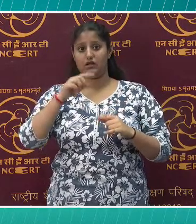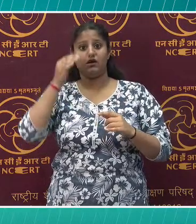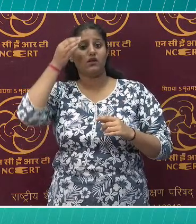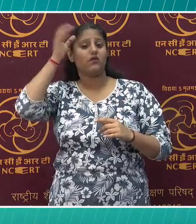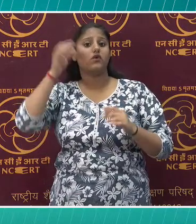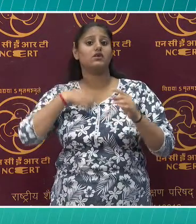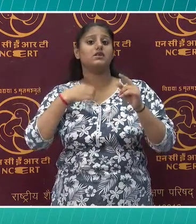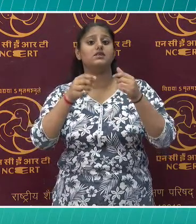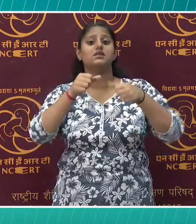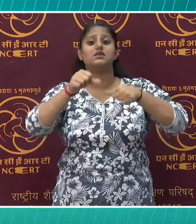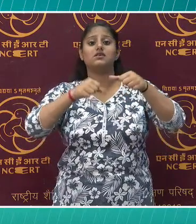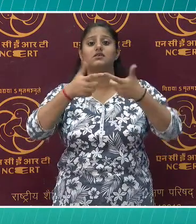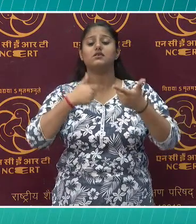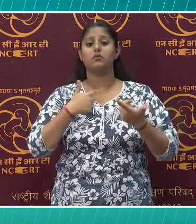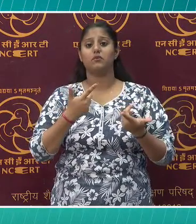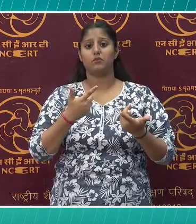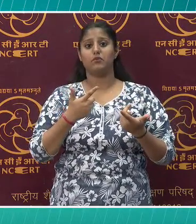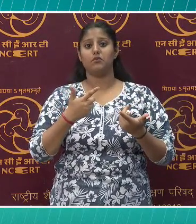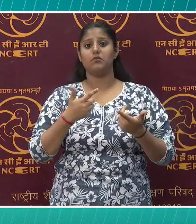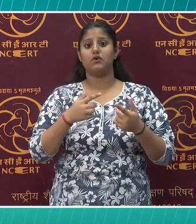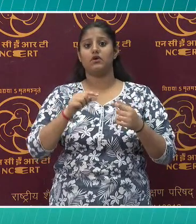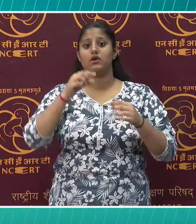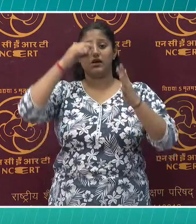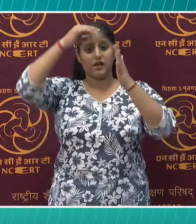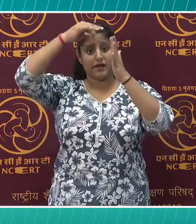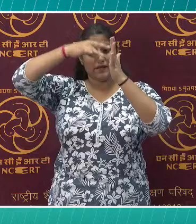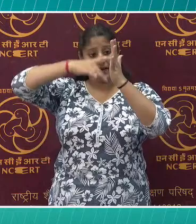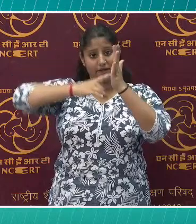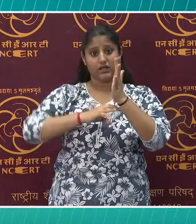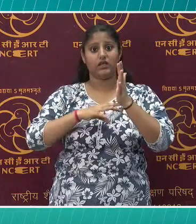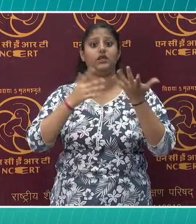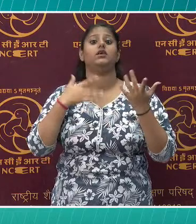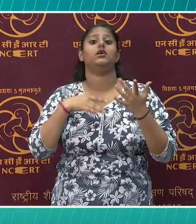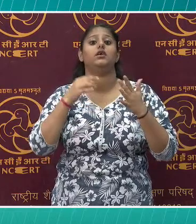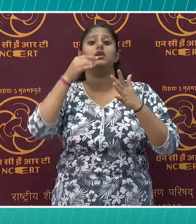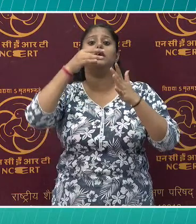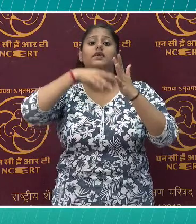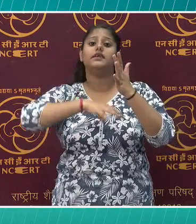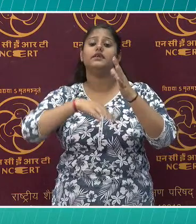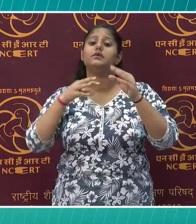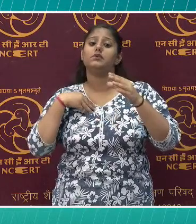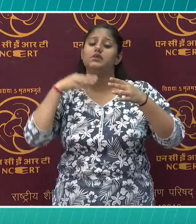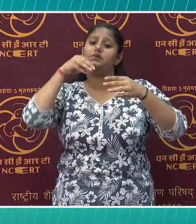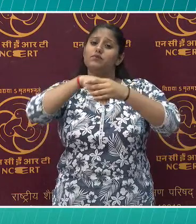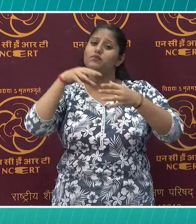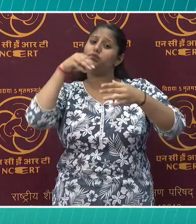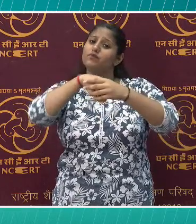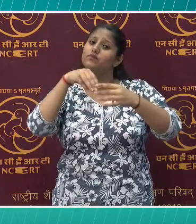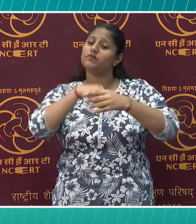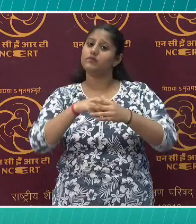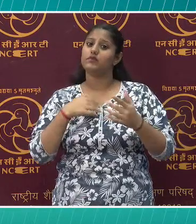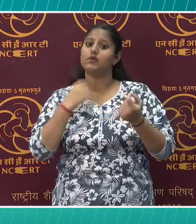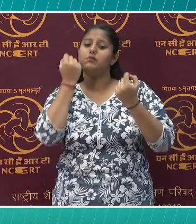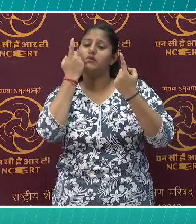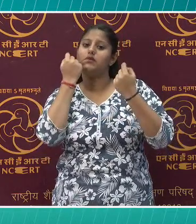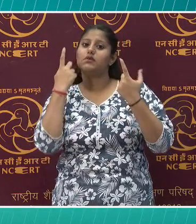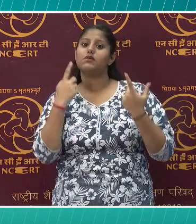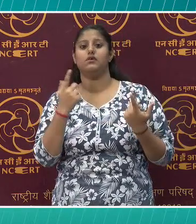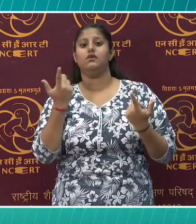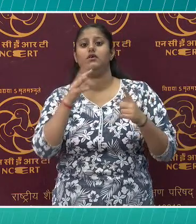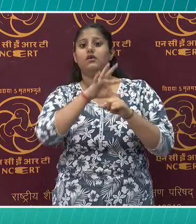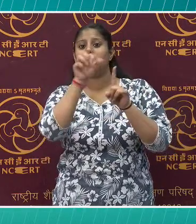beautiful things, और हम जितना गहरा हम उसमें डूबते जा रहे हैं हमको समझ में आ रहा है. तो एक अभिनय दर्पण